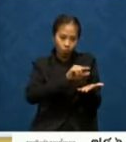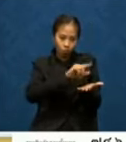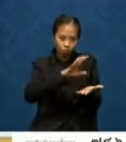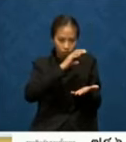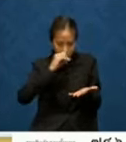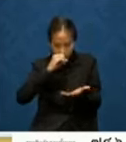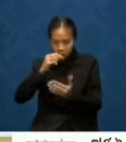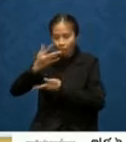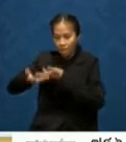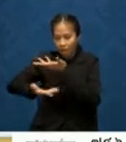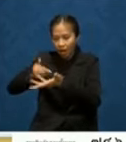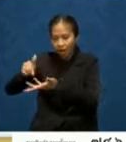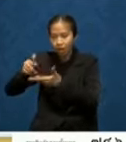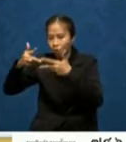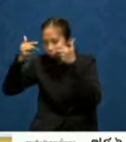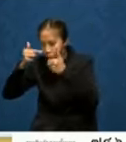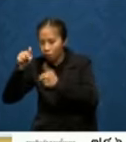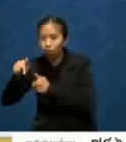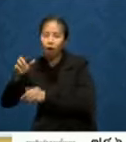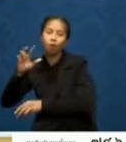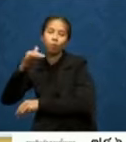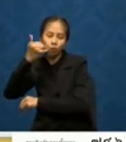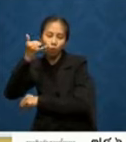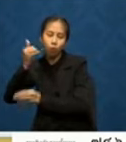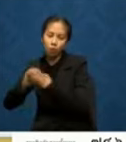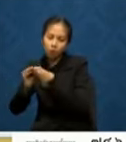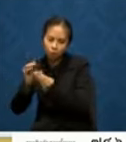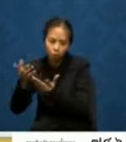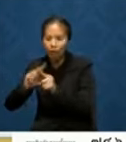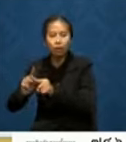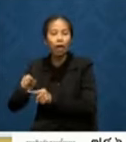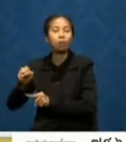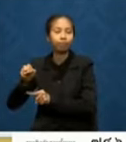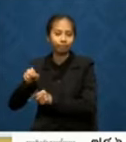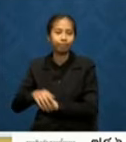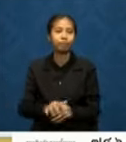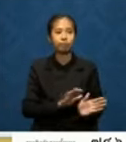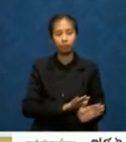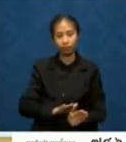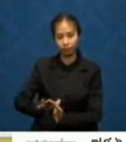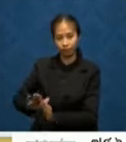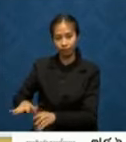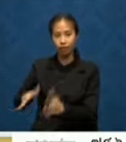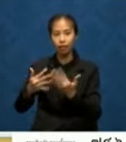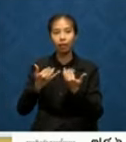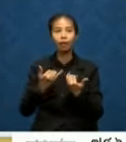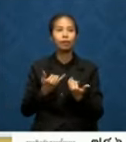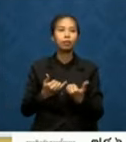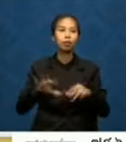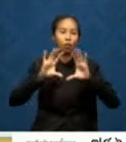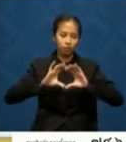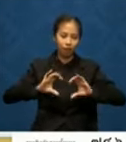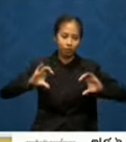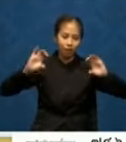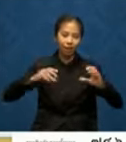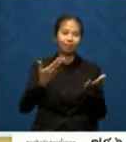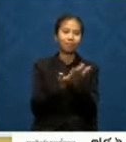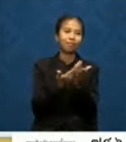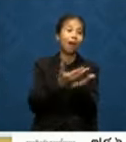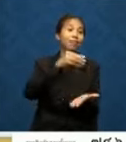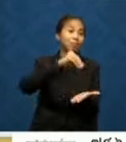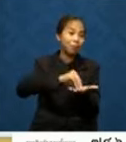แก่มิจฉาชีพถัดไปครับท่านประธานเรื่องนโยบายของรัฐบาลเกี่ยวกับเรื่องดิจิทัล 10,000 บาทกระผม